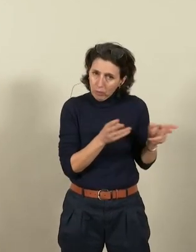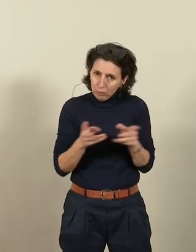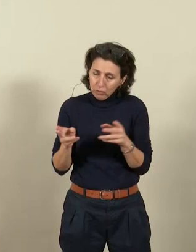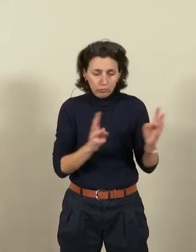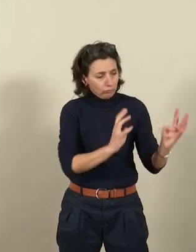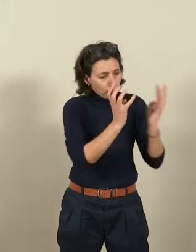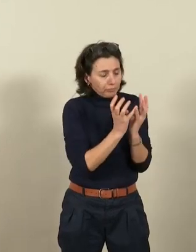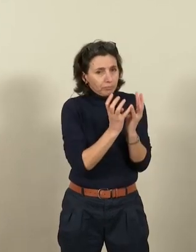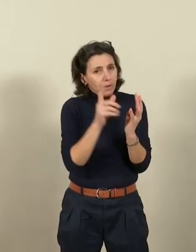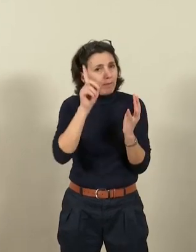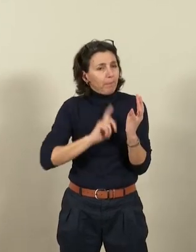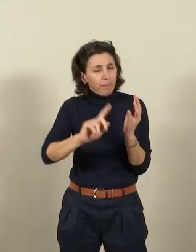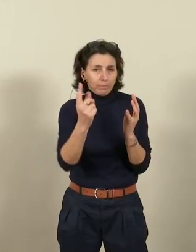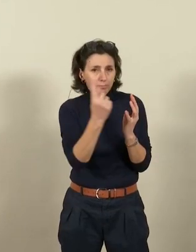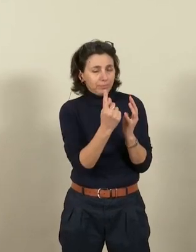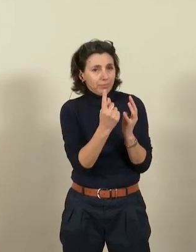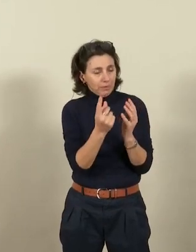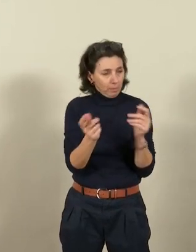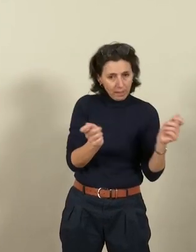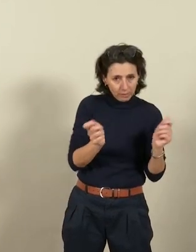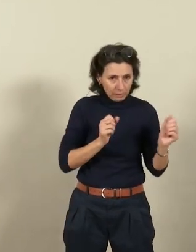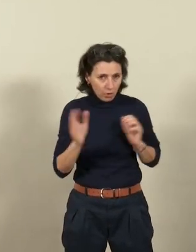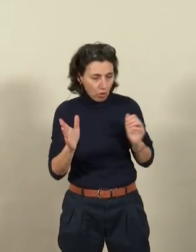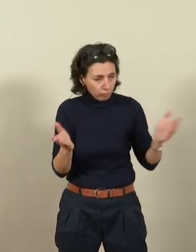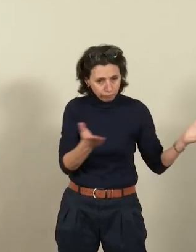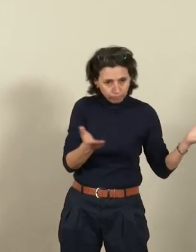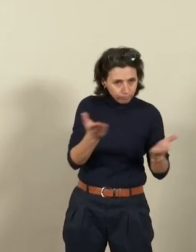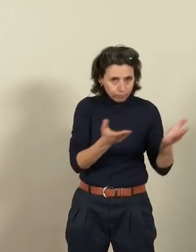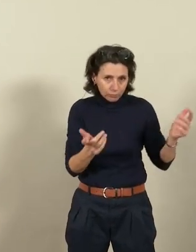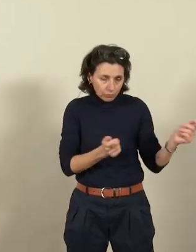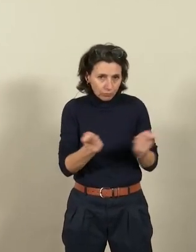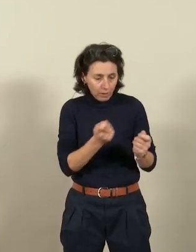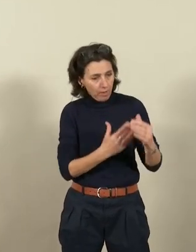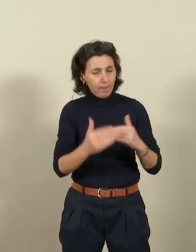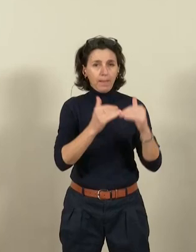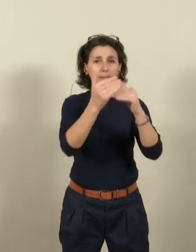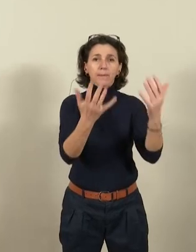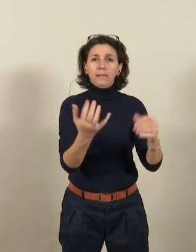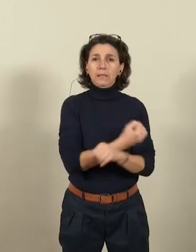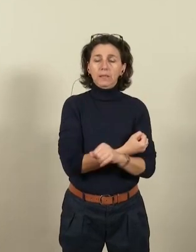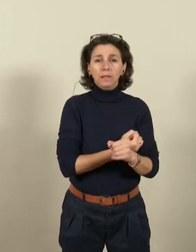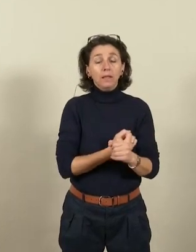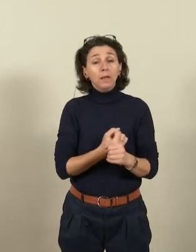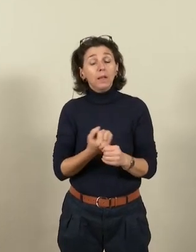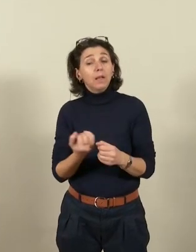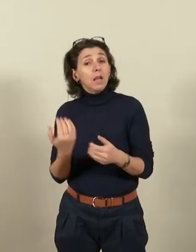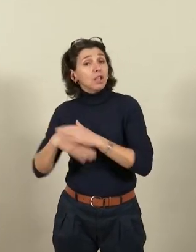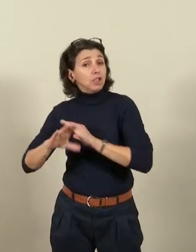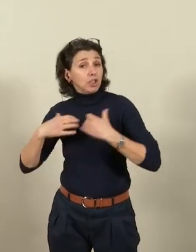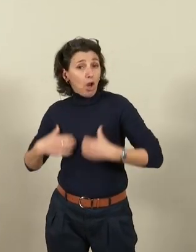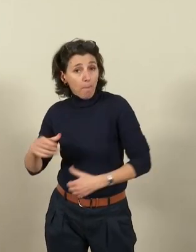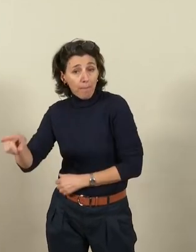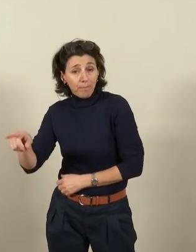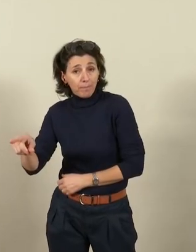constructifs de comment les clubs les associations dans leur quotidien qui en effet est un quotidien compliqué hein puisque